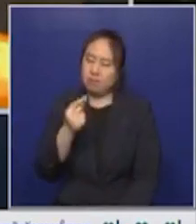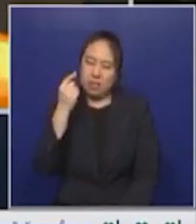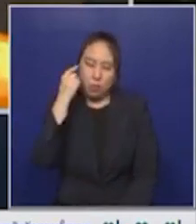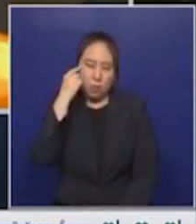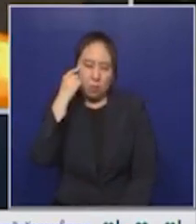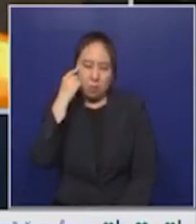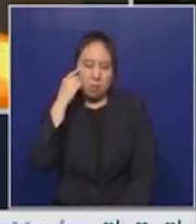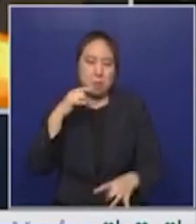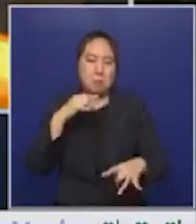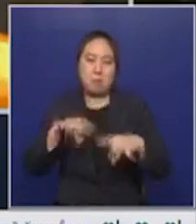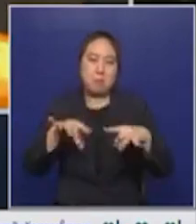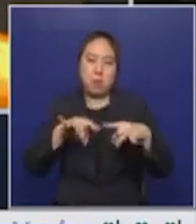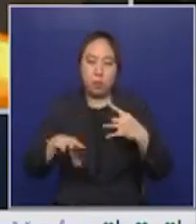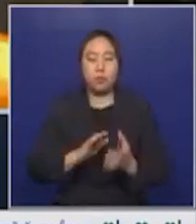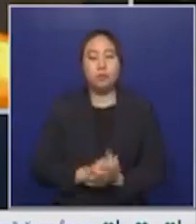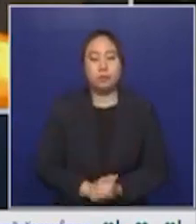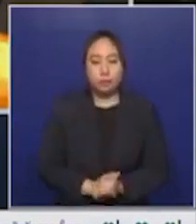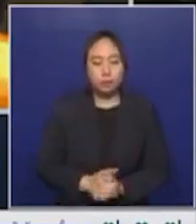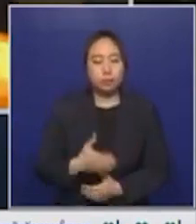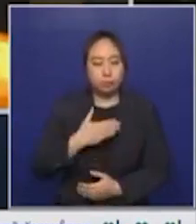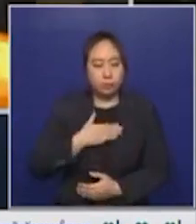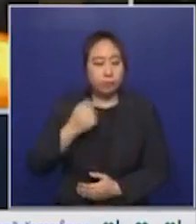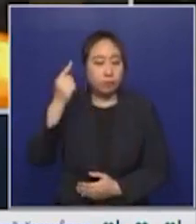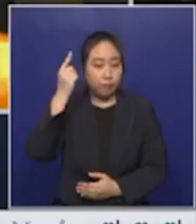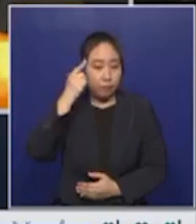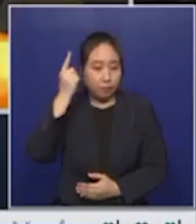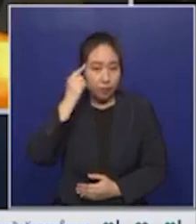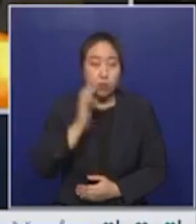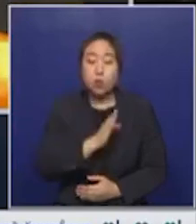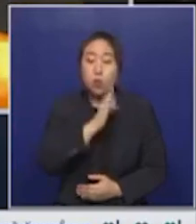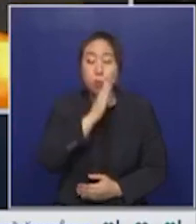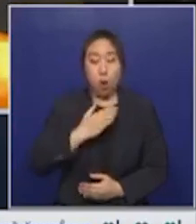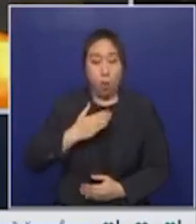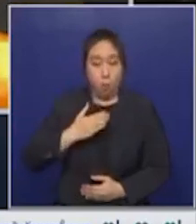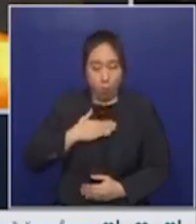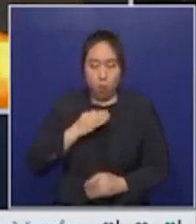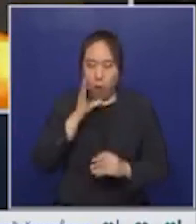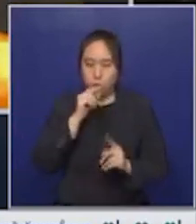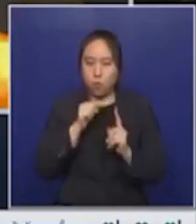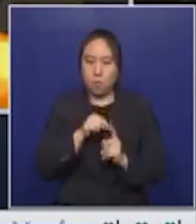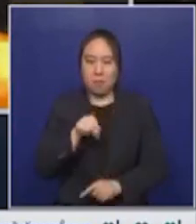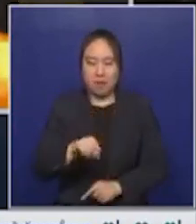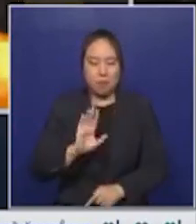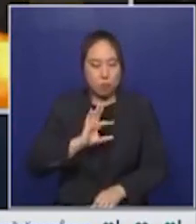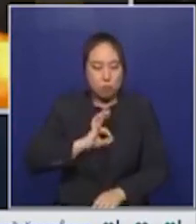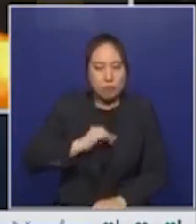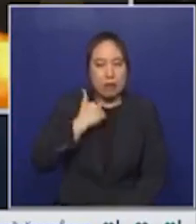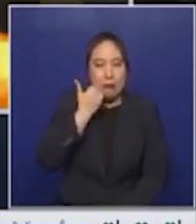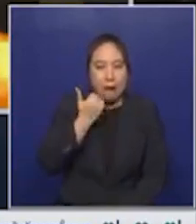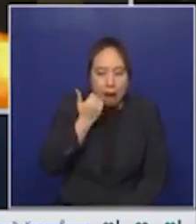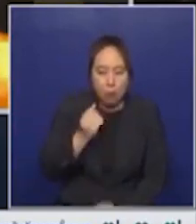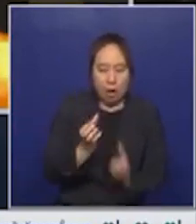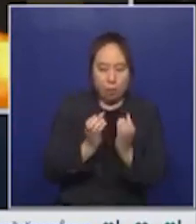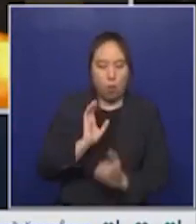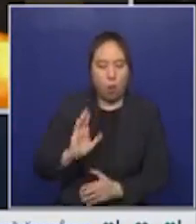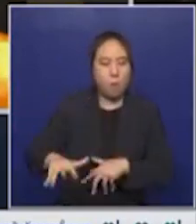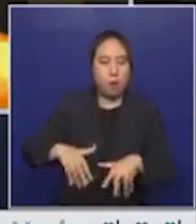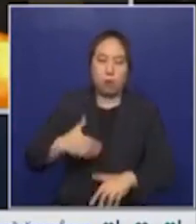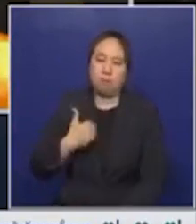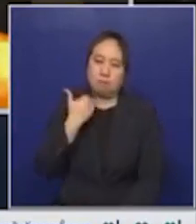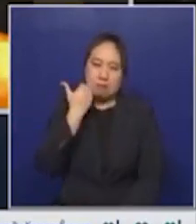เคลื่อนต่อหลักกันที่แท้จริงผมคิดว่าถ้าเป็นผมผมจะไม่กลับบ้านตรงนี้ผมละอายใจที่จะอ้างว่าเป็นแล้วคุณประชา